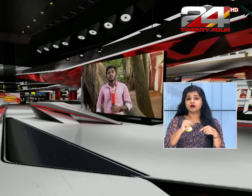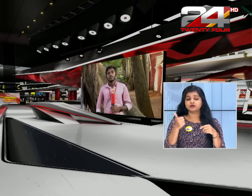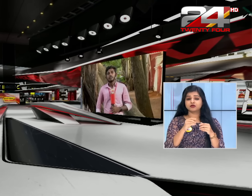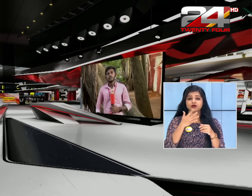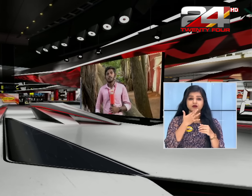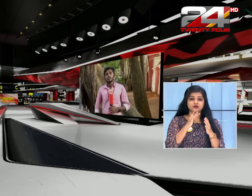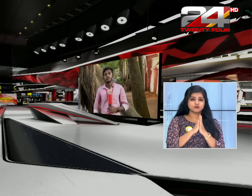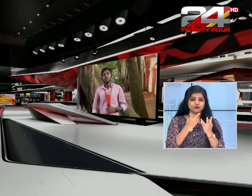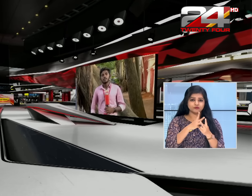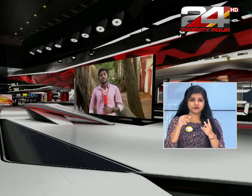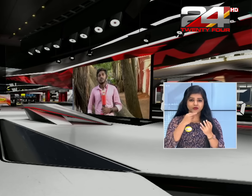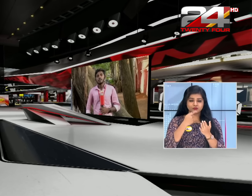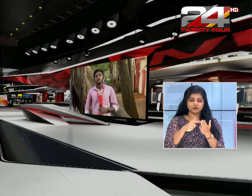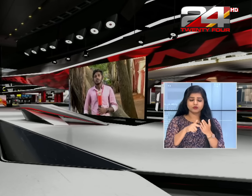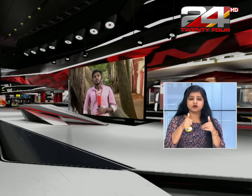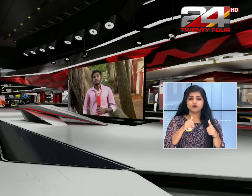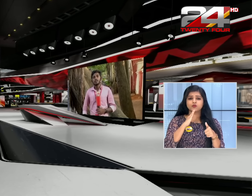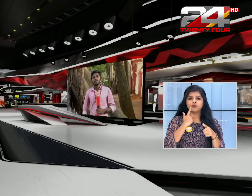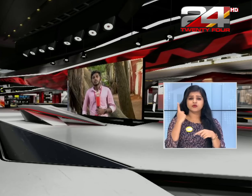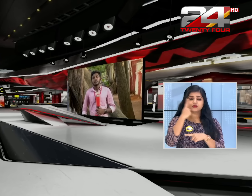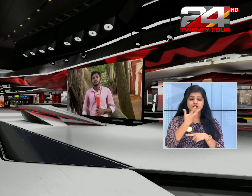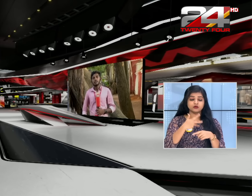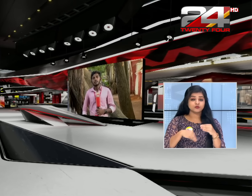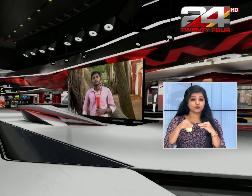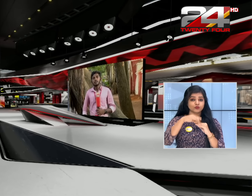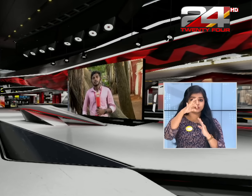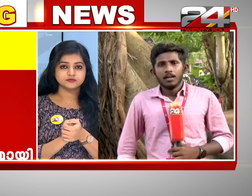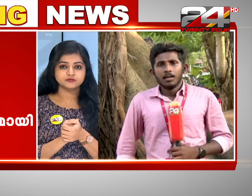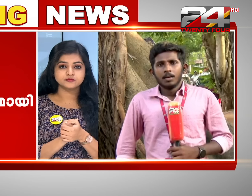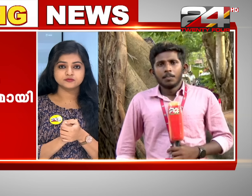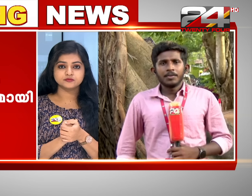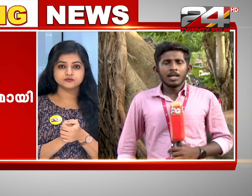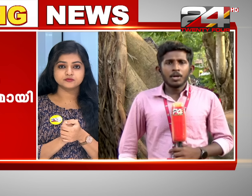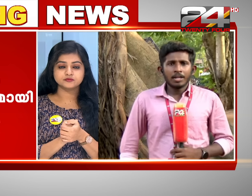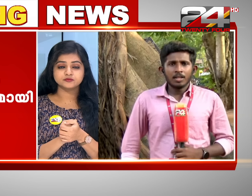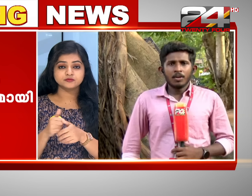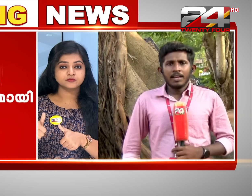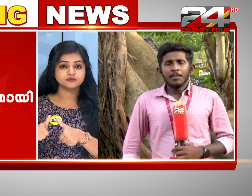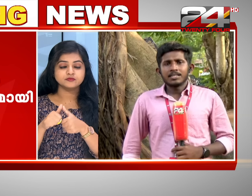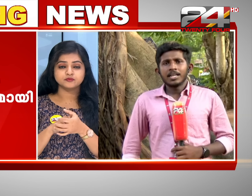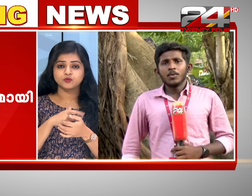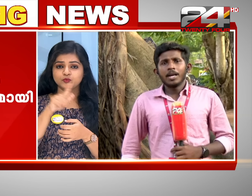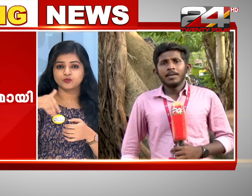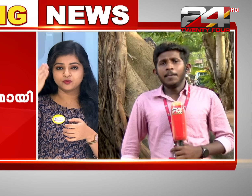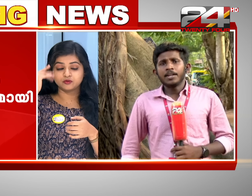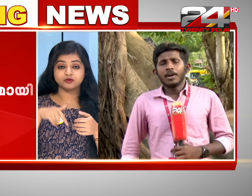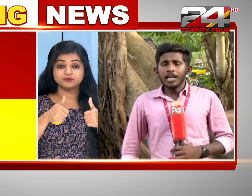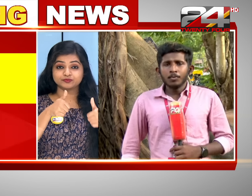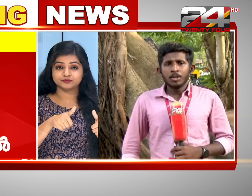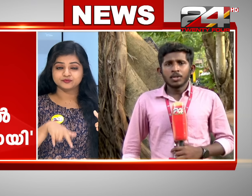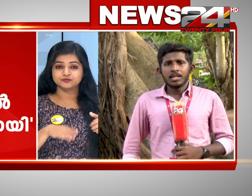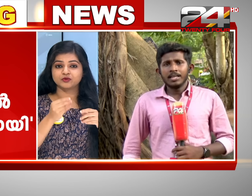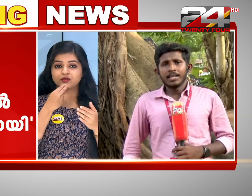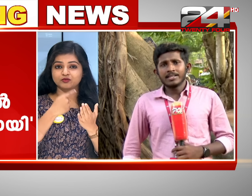ഉണ്ടാവുക അതെ സംബന്ധിച്ച് വിശദമായ വിവരങ്ങൾ മന്ത്രി പങ്കുവെക്കുന്നുണ്ടോ പ്രവിത നമുക്കറിയുന്നതുപോലെ തന്നെ ഈ മസ്റ്ററിങ്ങുമായി ബന്ധപ്പെട്ട് വലിയ